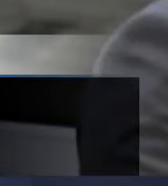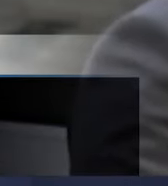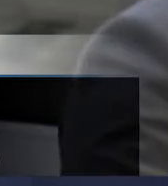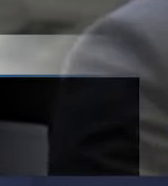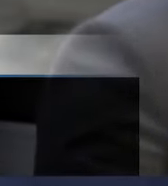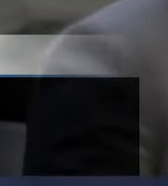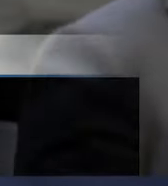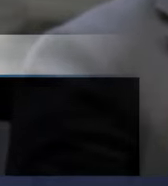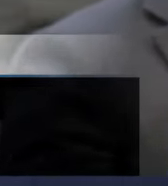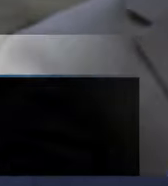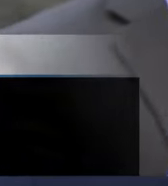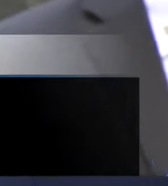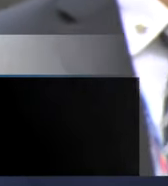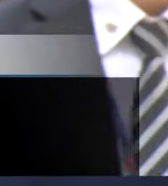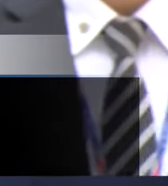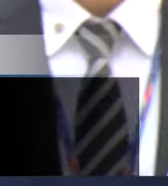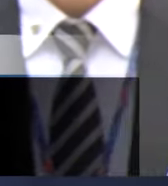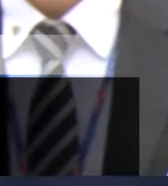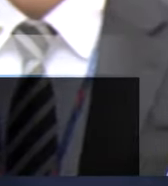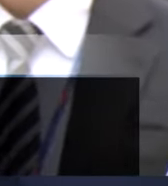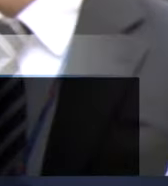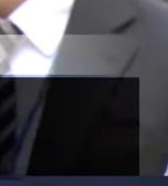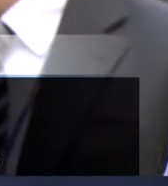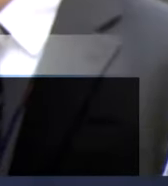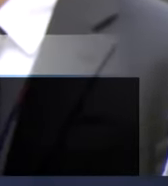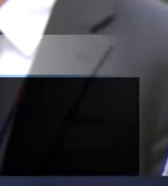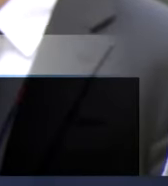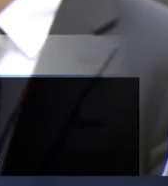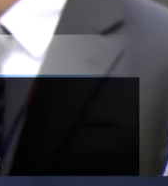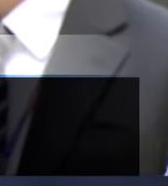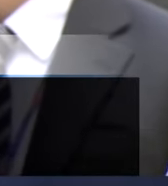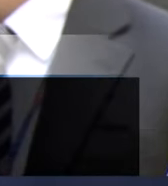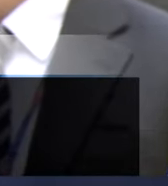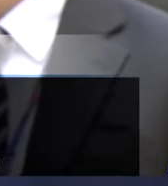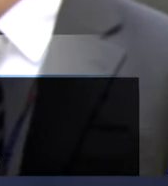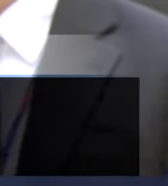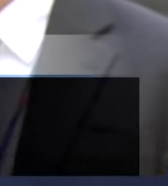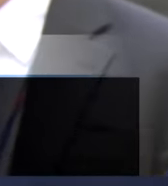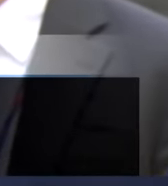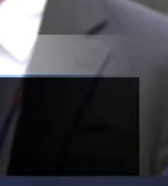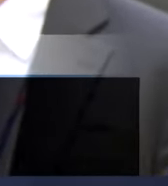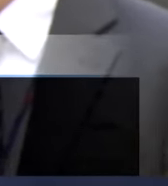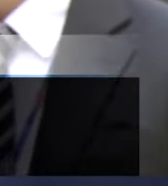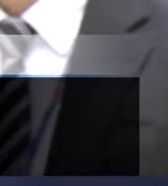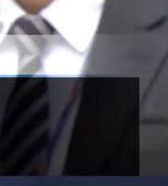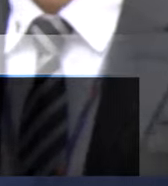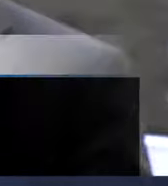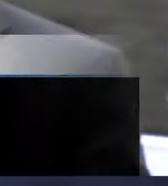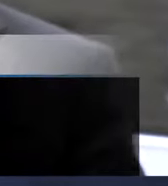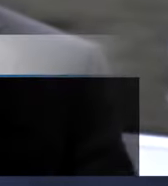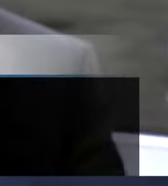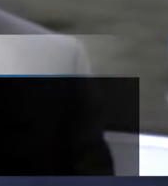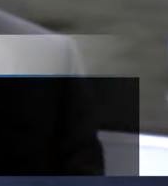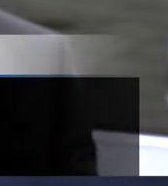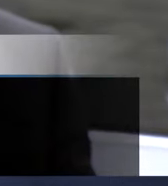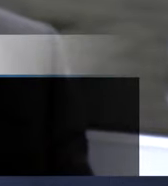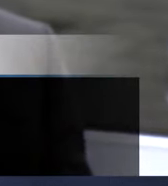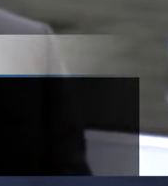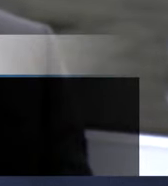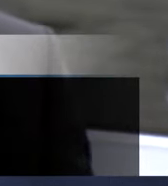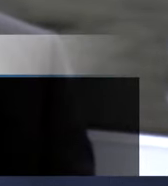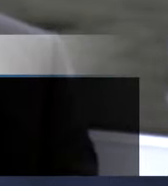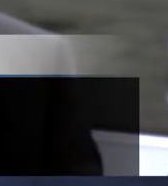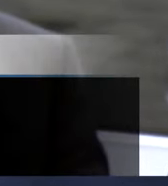제가 다하지 못하는 제1야당 대표의 역할을 우리 국민 여러분께서 대신해 주십시오. 주권자인